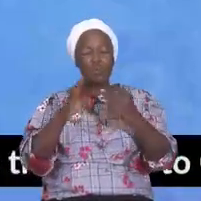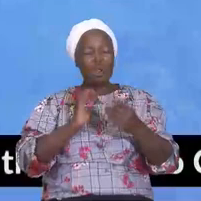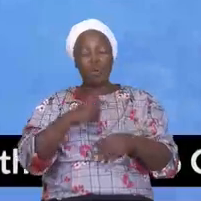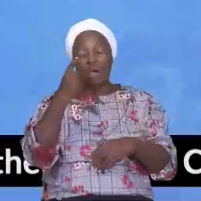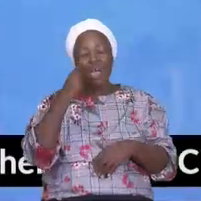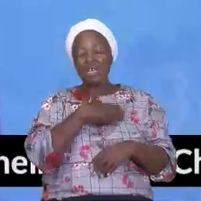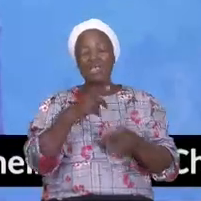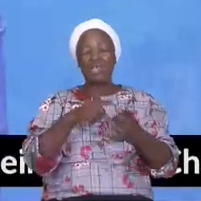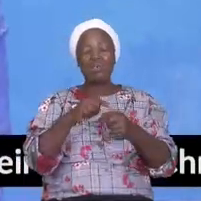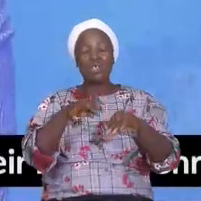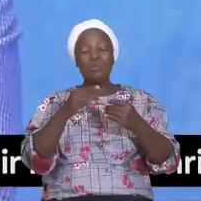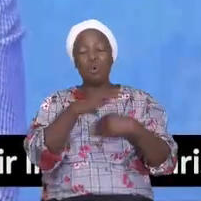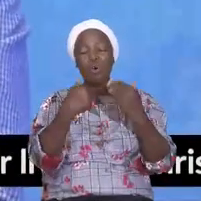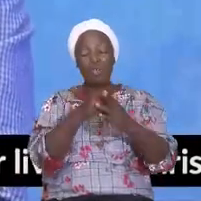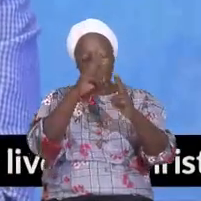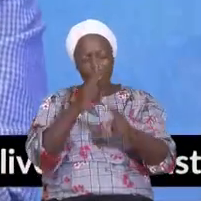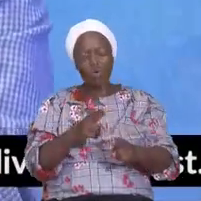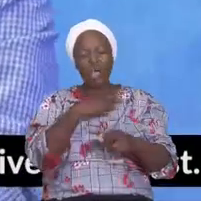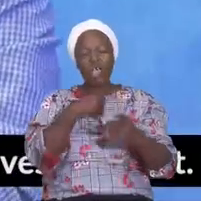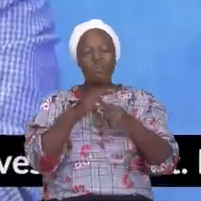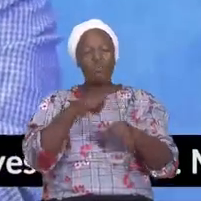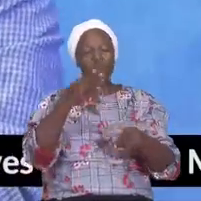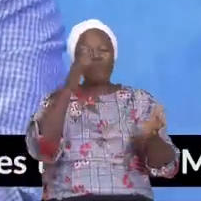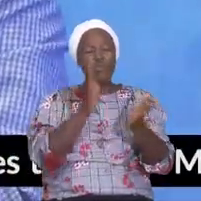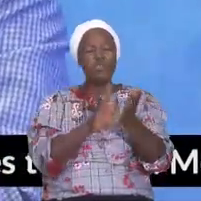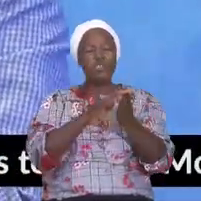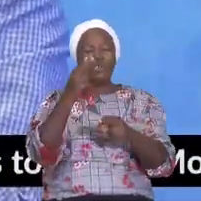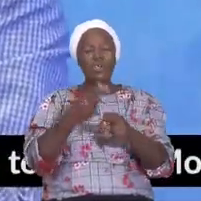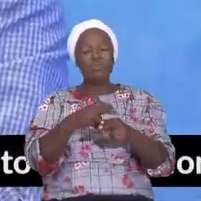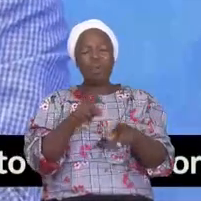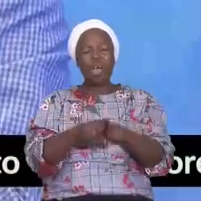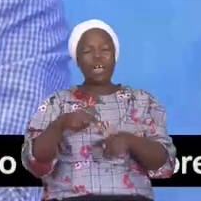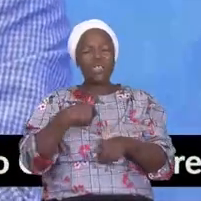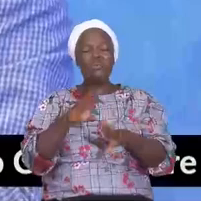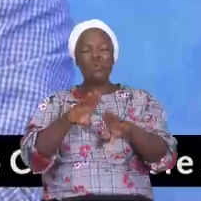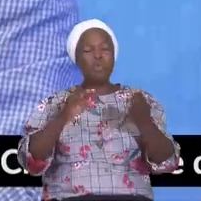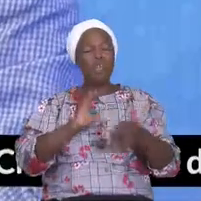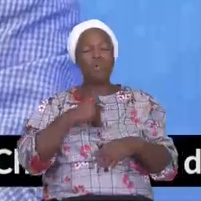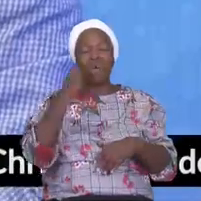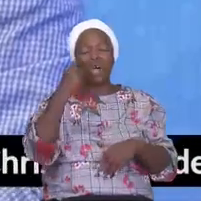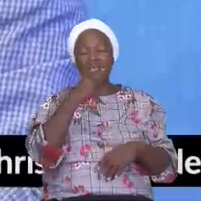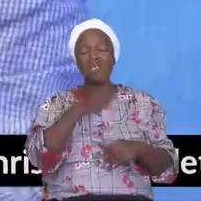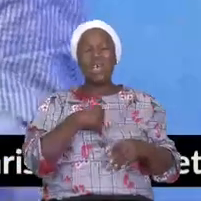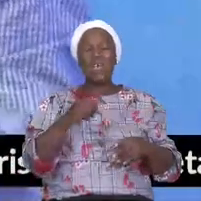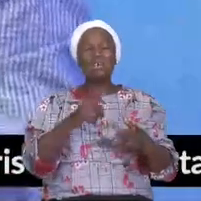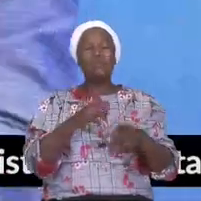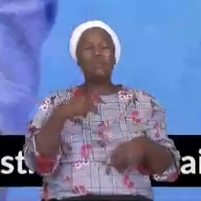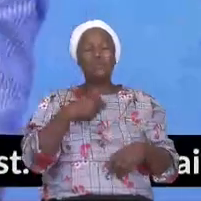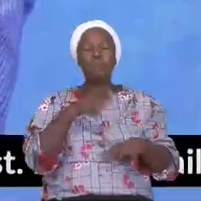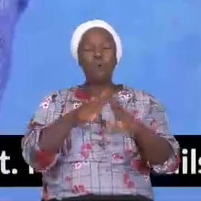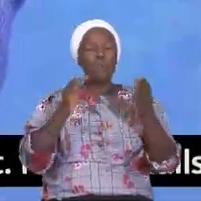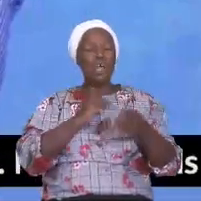Seigneur, comme nous te donnons la gloire, avant même que d'ouvrir nos yeux, nous te rendons tout l'honneur et nous louons ton